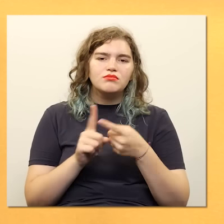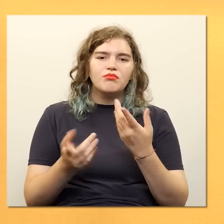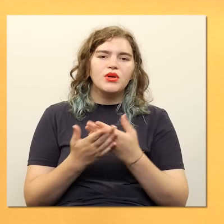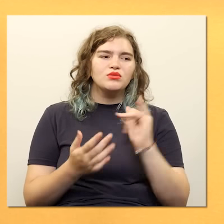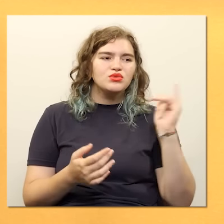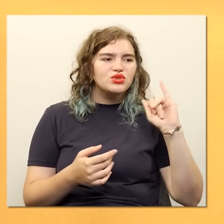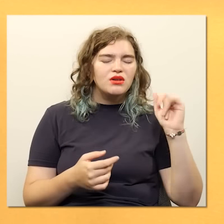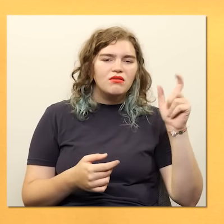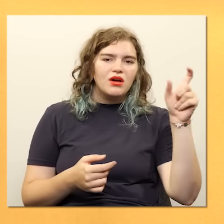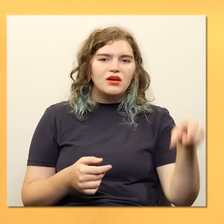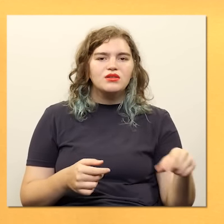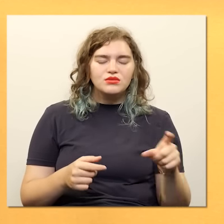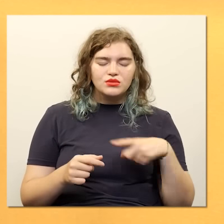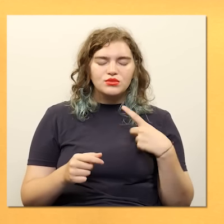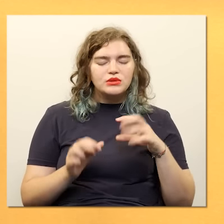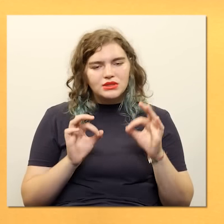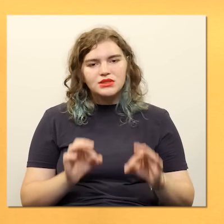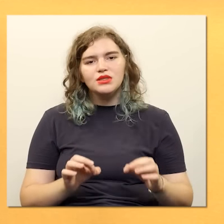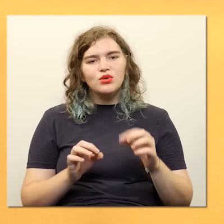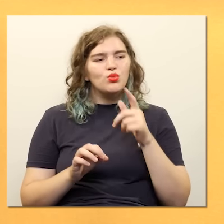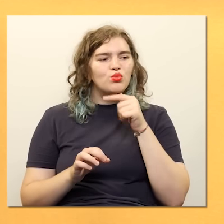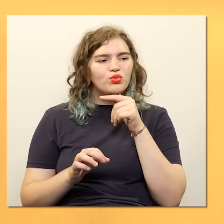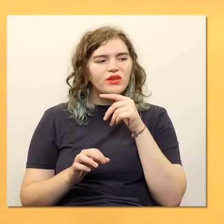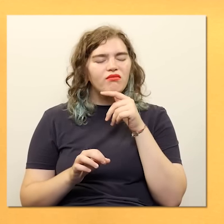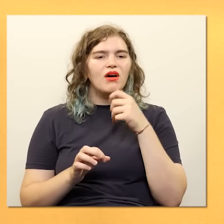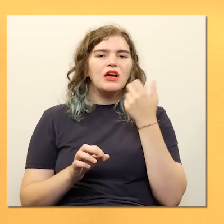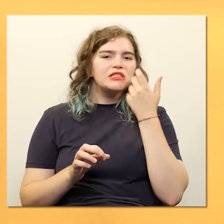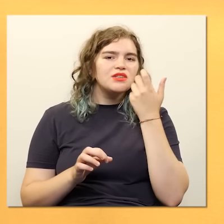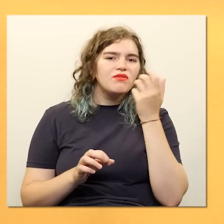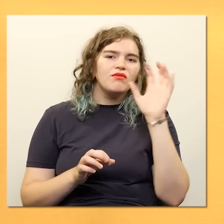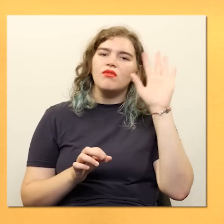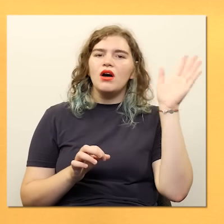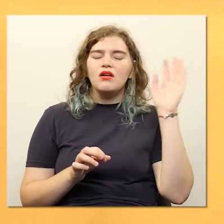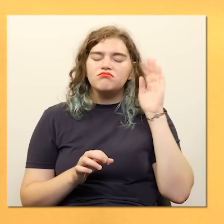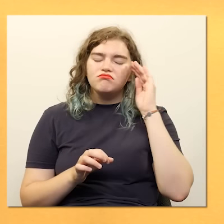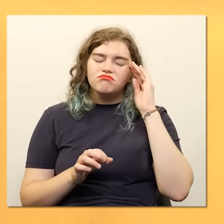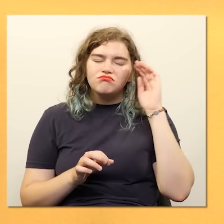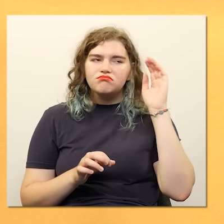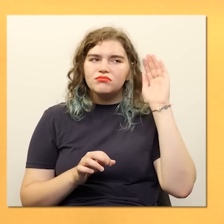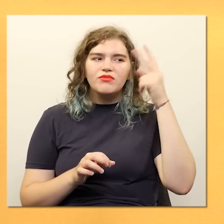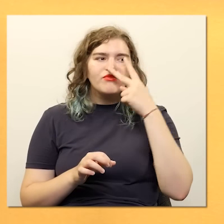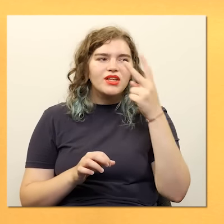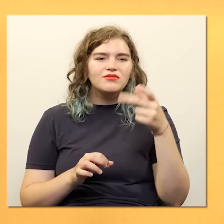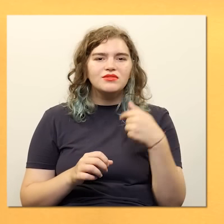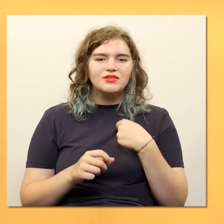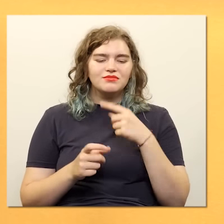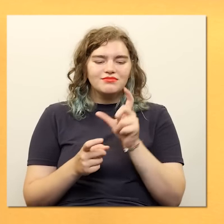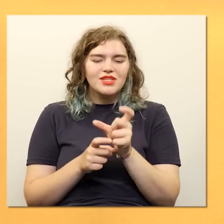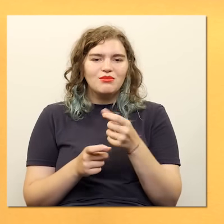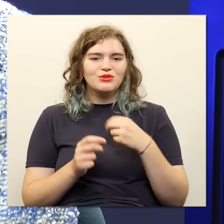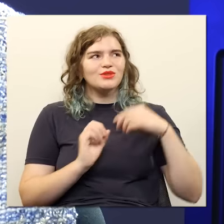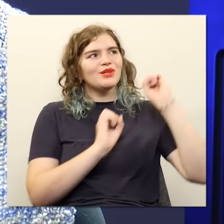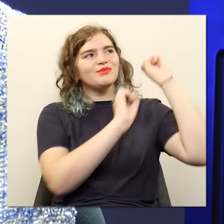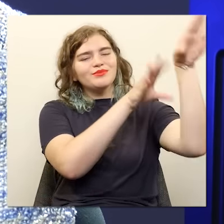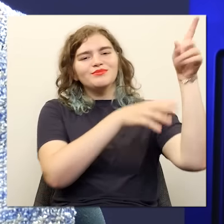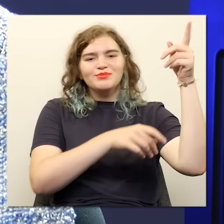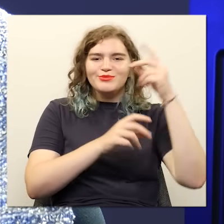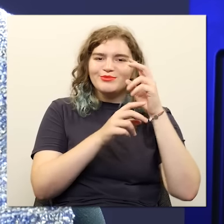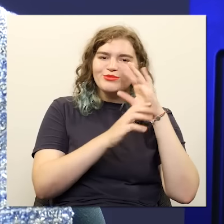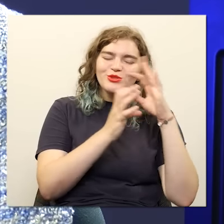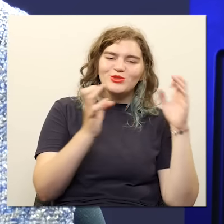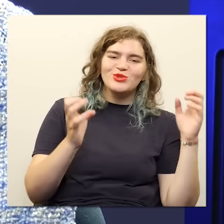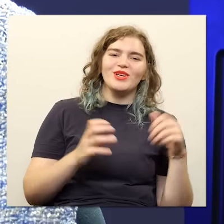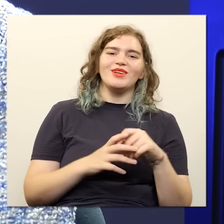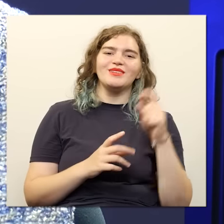pentru cineva și sunt convinsă că undeva, cândva, voi vedea emisiunea pe rudă.